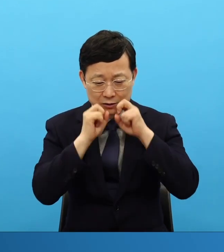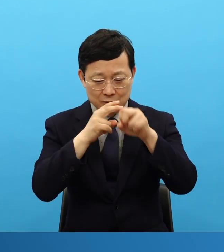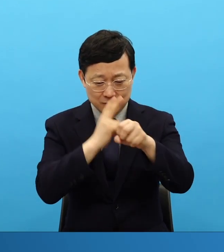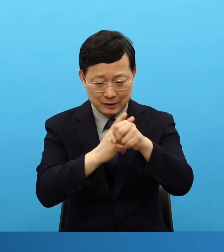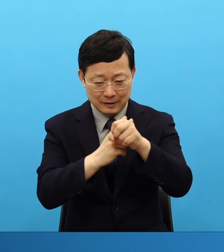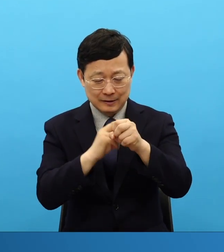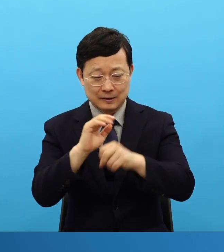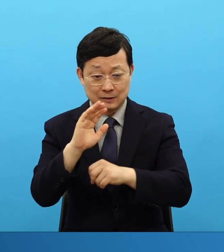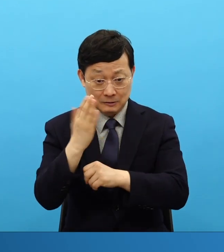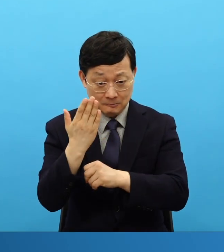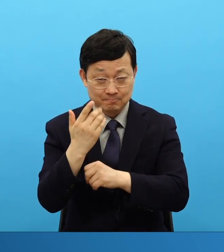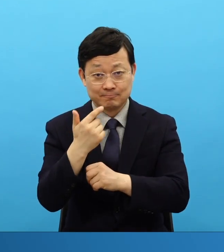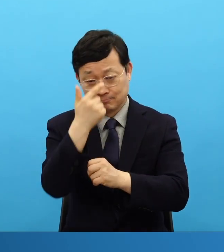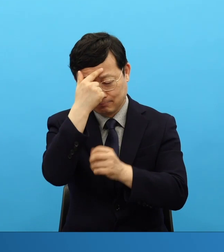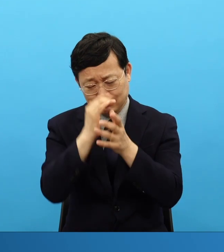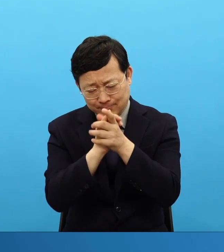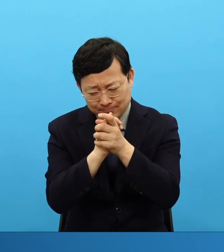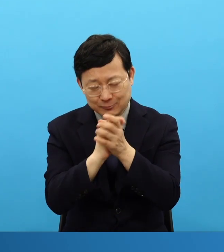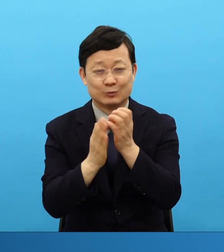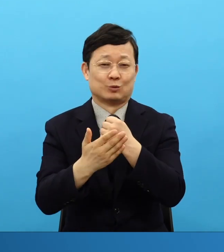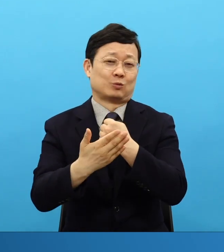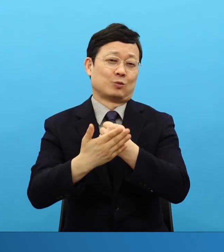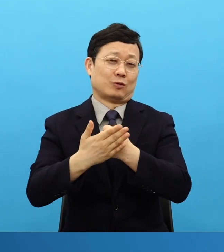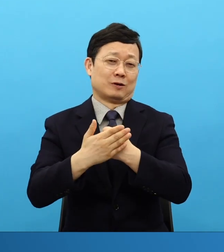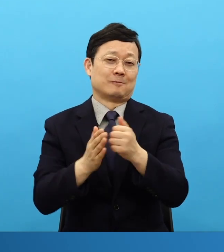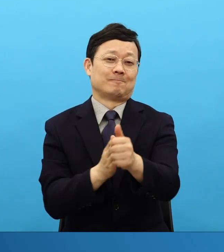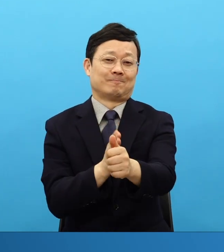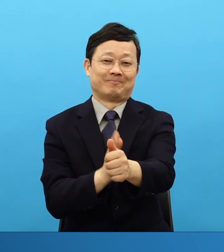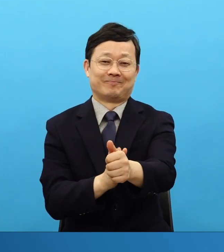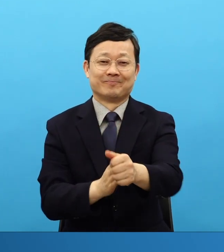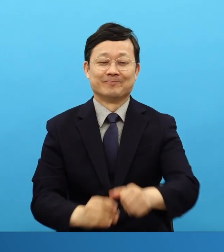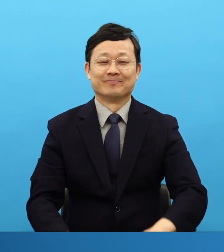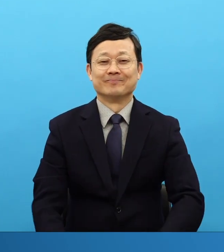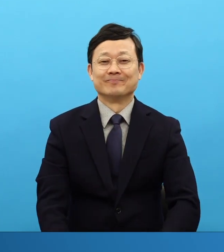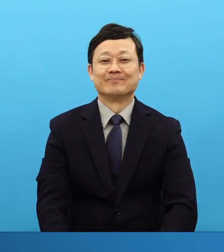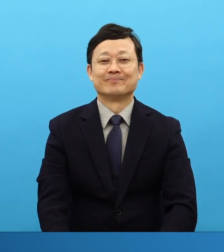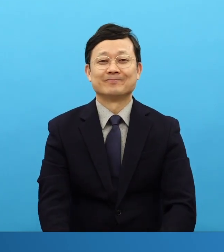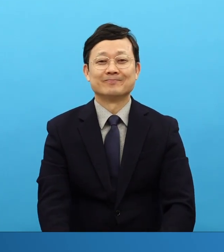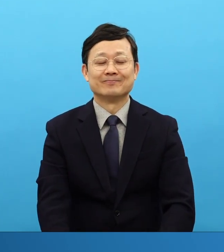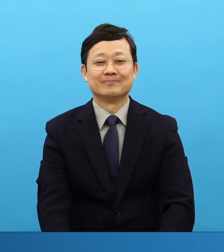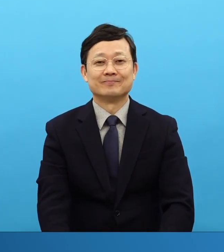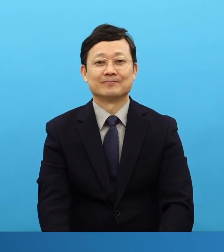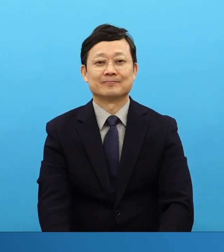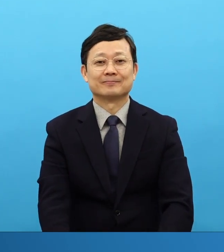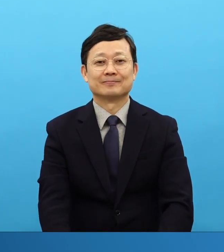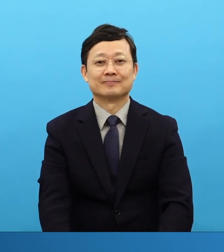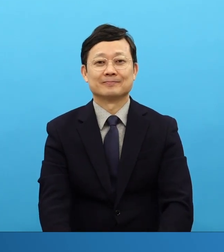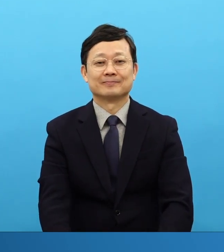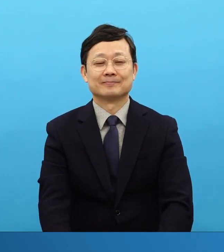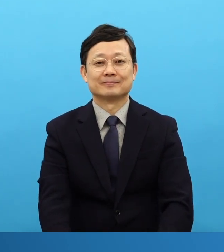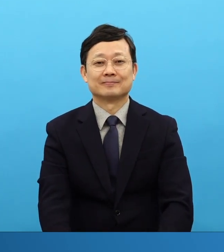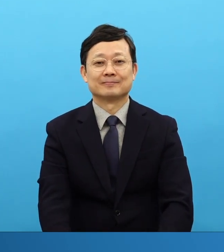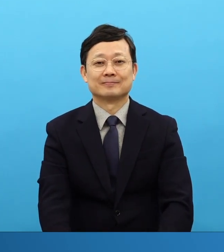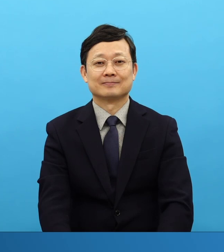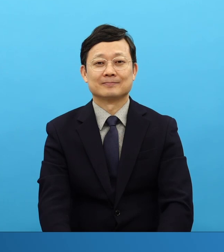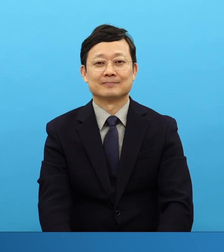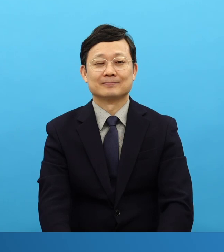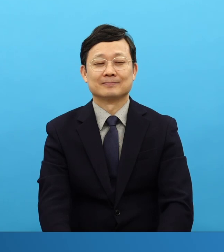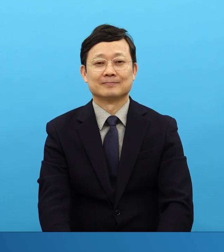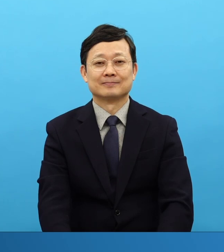주시기를 부탁드립니다. 1500명의 학생들이 전도자, 목회자, 선교사로서 훈련을 받을 수 있도록 기도를